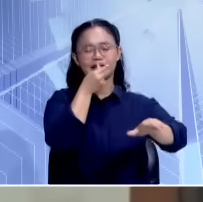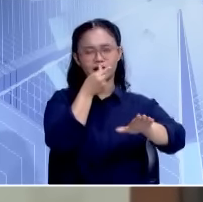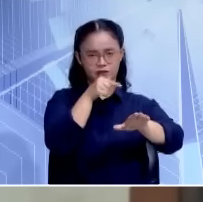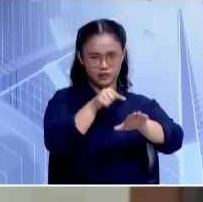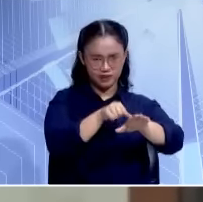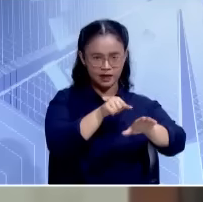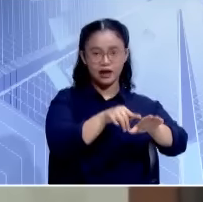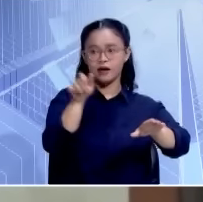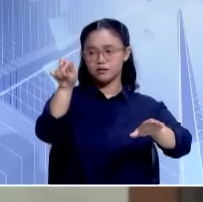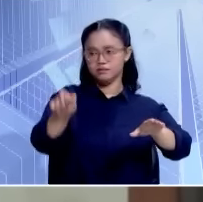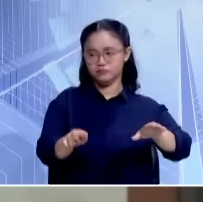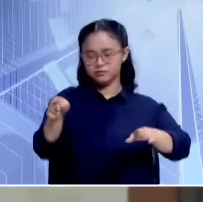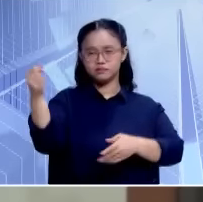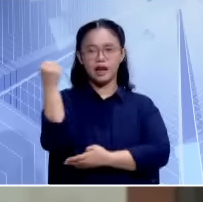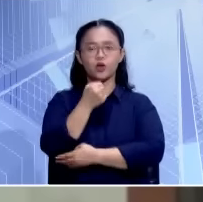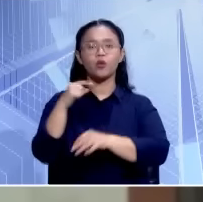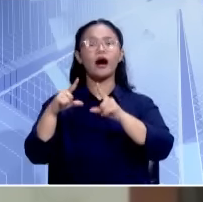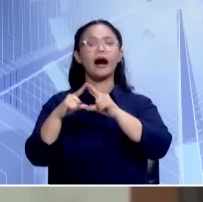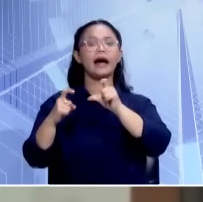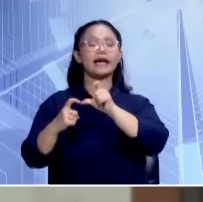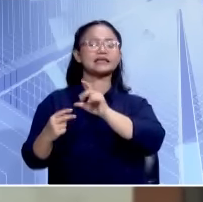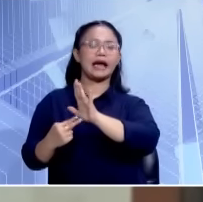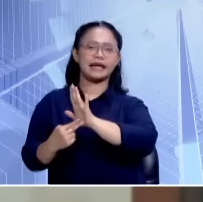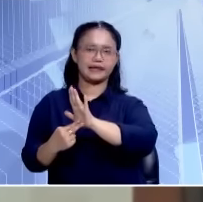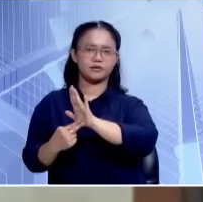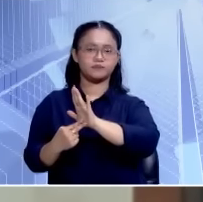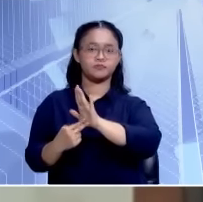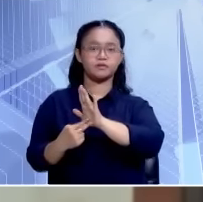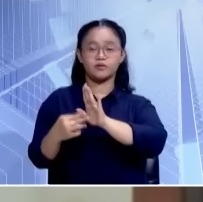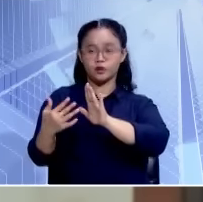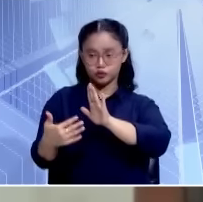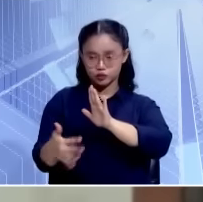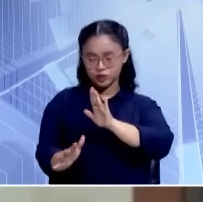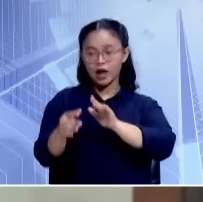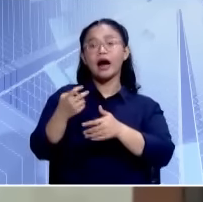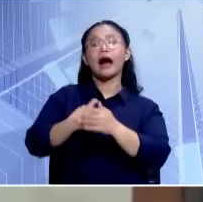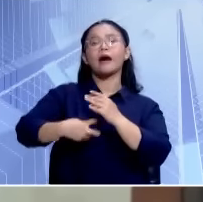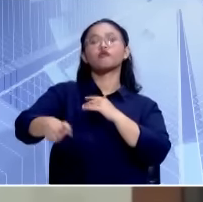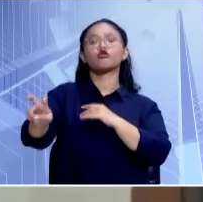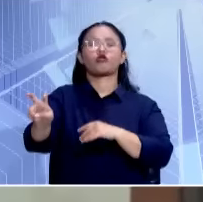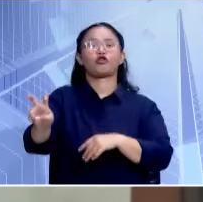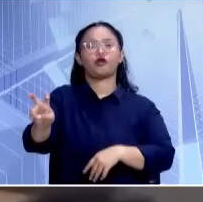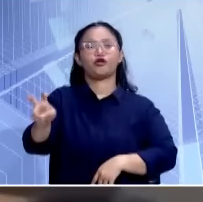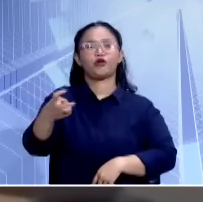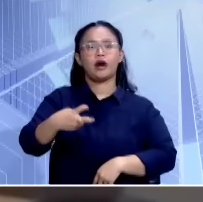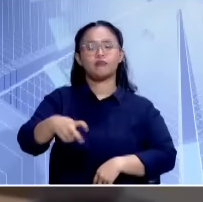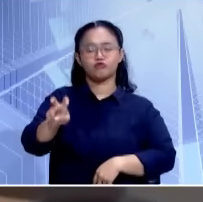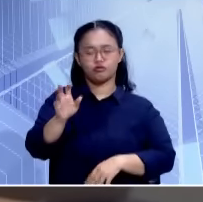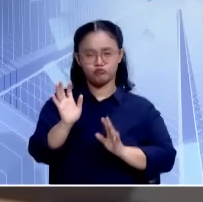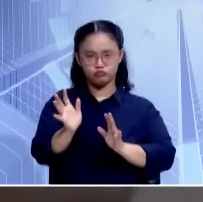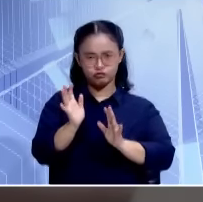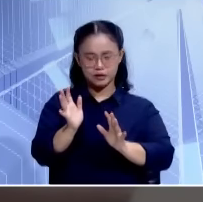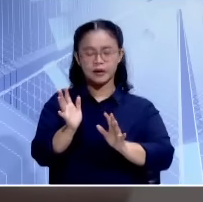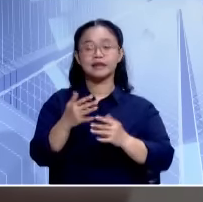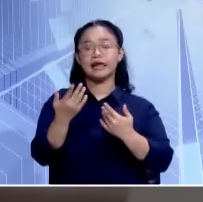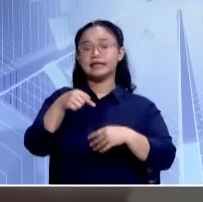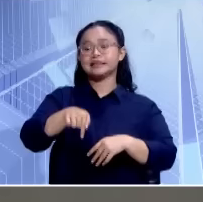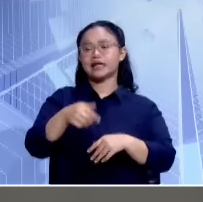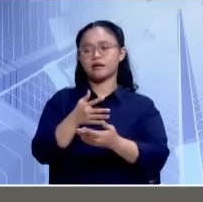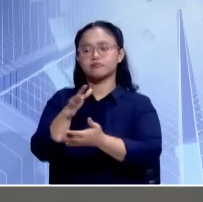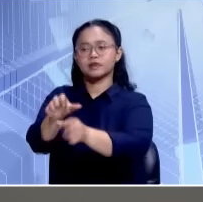adalah selaku ASN. Ya. Setelah kejadian, pelaku ini melarikan diri ke arah Nrekang. Kini